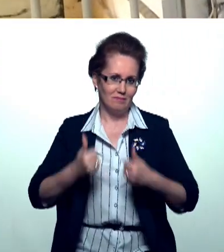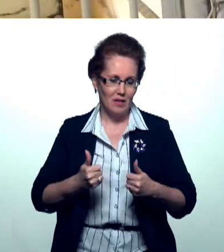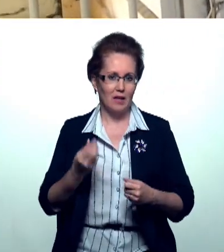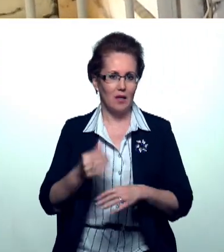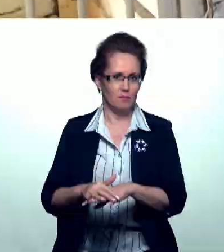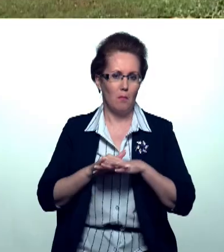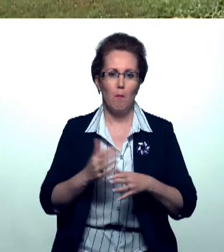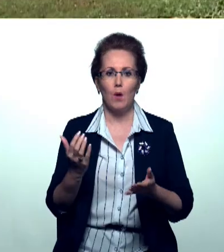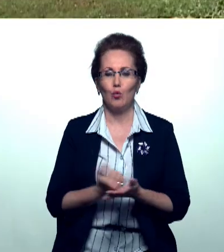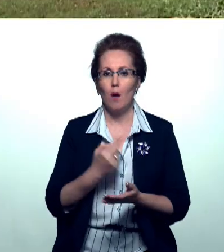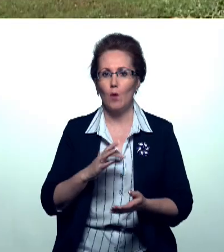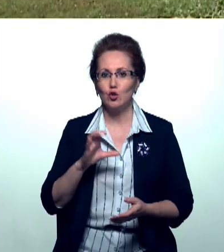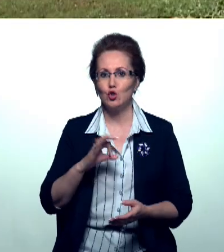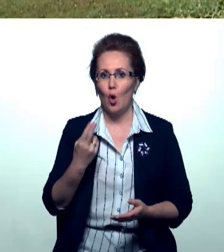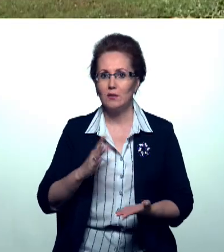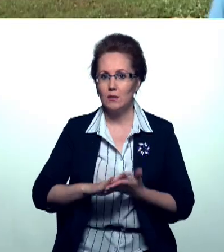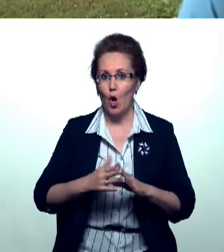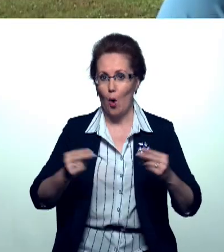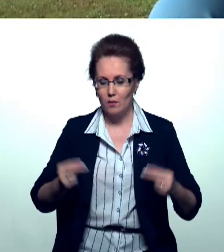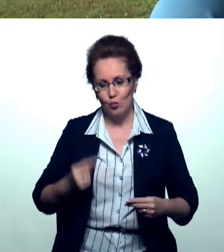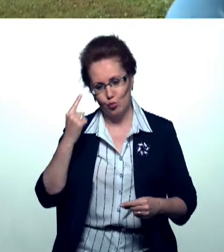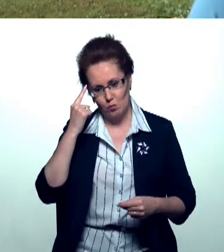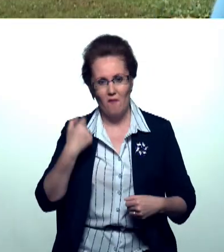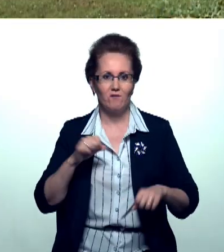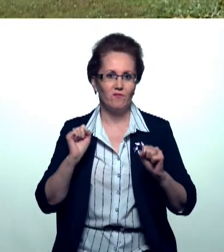по соцконтракту. Думаю, что воспользоваться надо шансом.